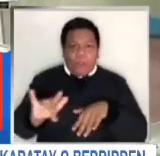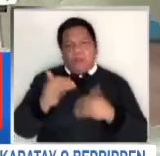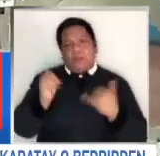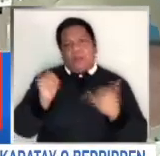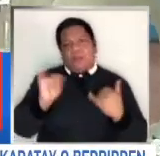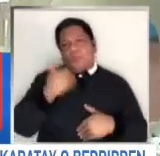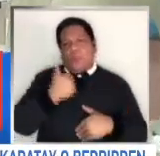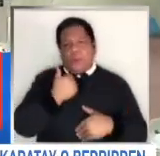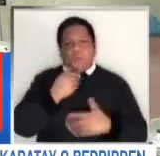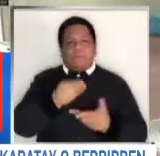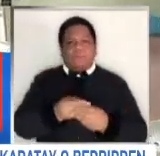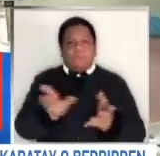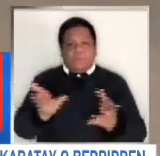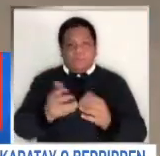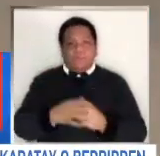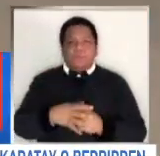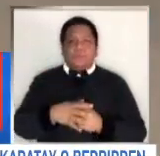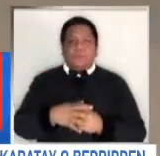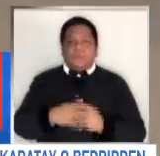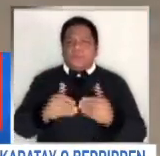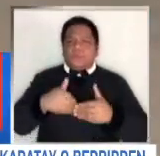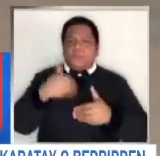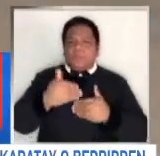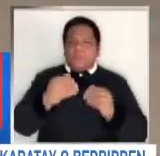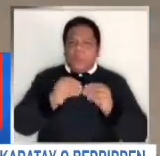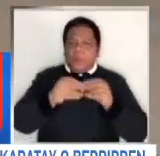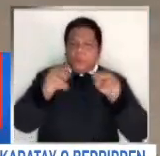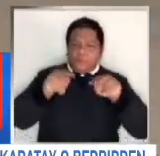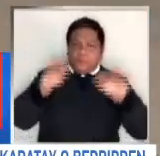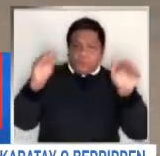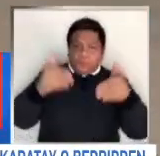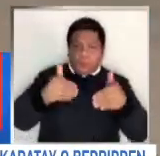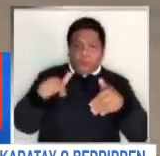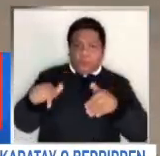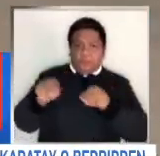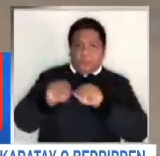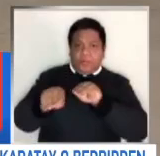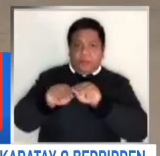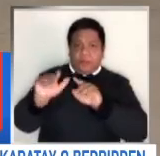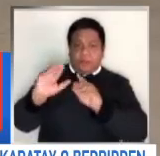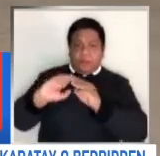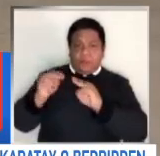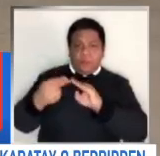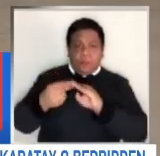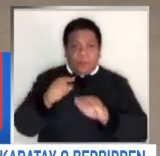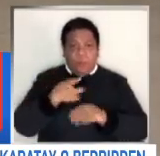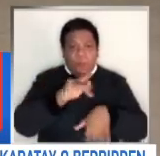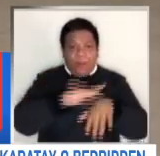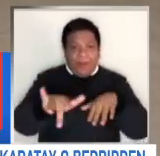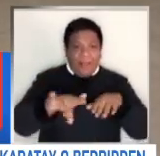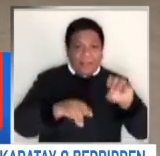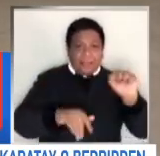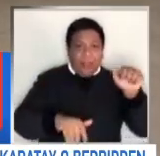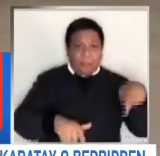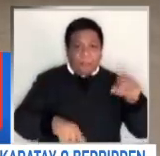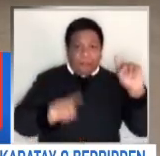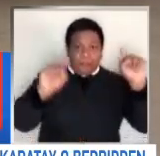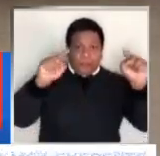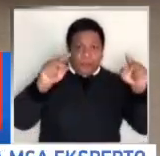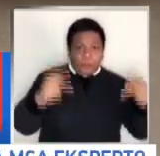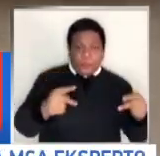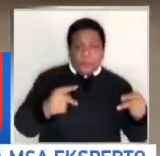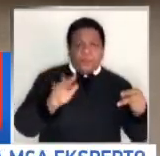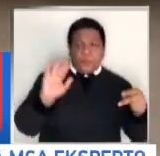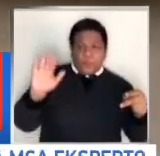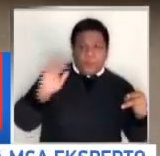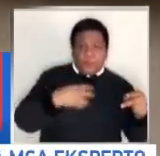naman daw pagtutuunan ng pansin ng lokal na pamahalaan yung mga wala sa listahan ng SAP 1 and 2 at nag-apela sa grievance desk